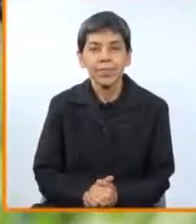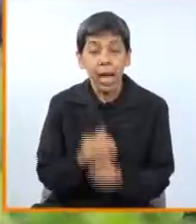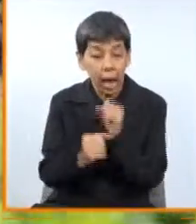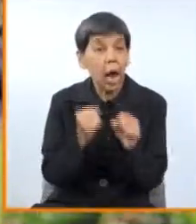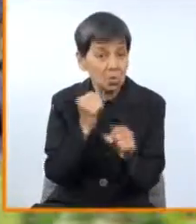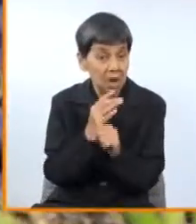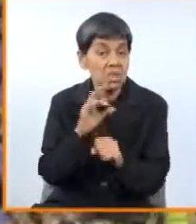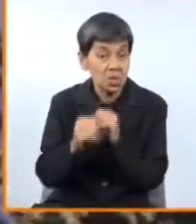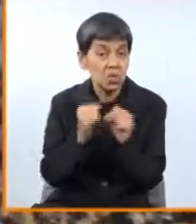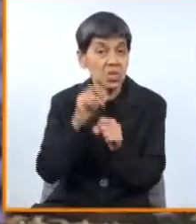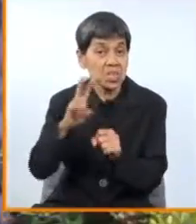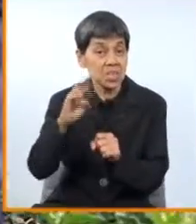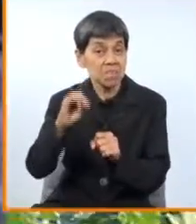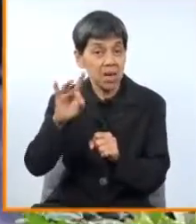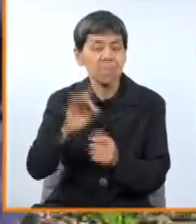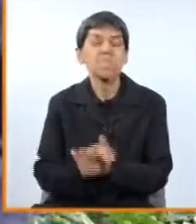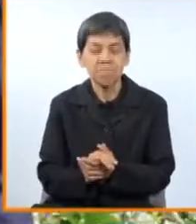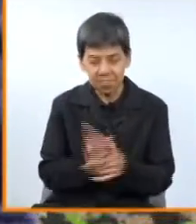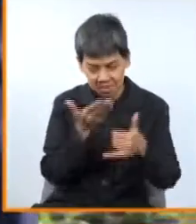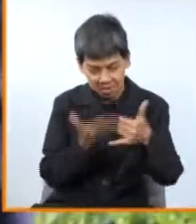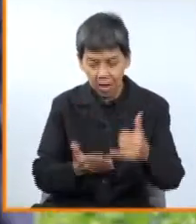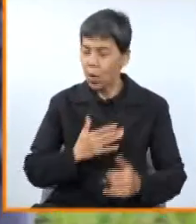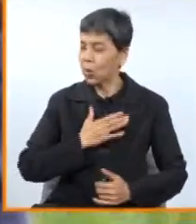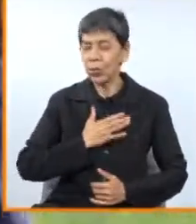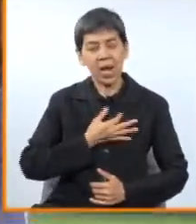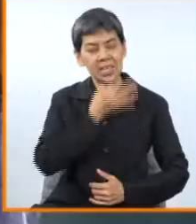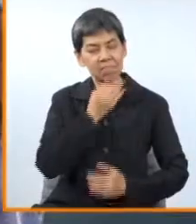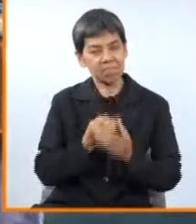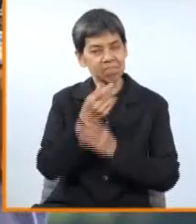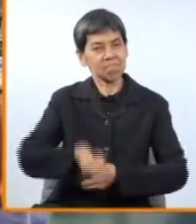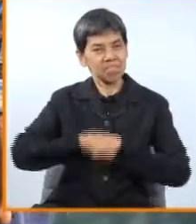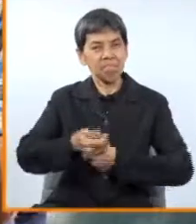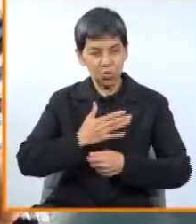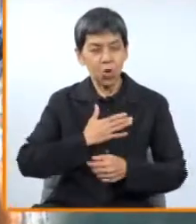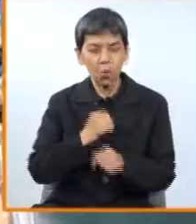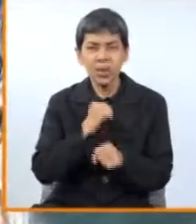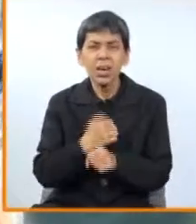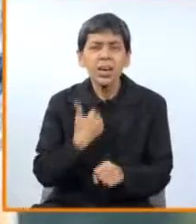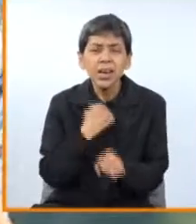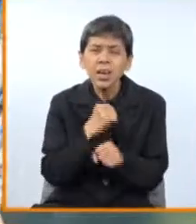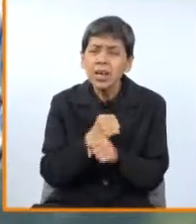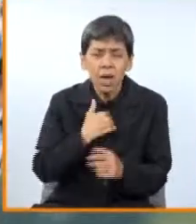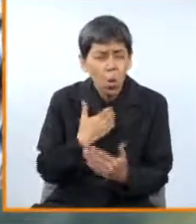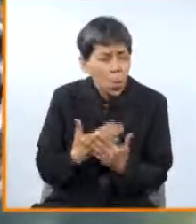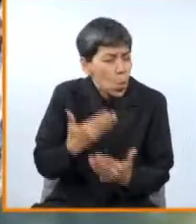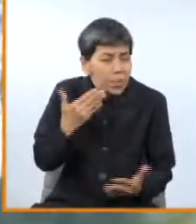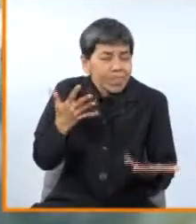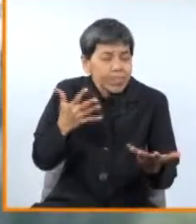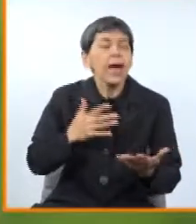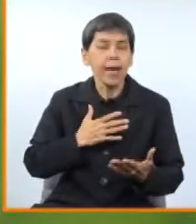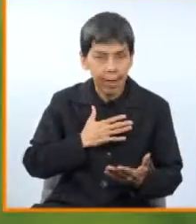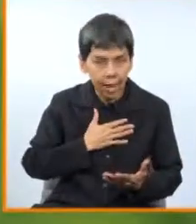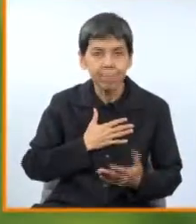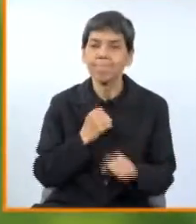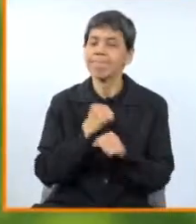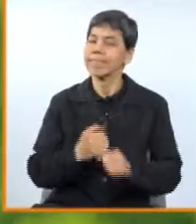ายุมากถึง78ปีแล้วลุงช่องกลับภูมิใจในอาชีพเกษตรกรแม้จะไม่ได้ทำให้ลุงรวยมากนักแต่